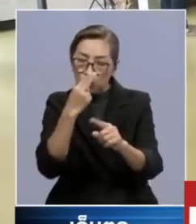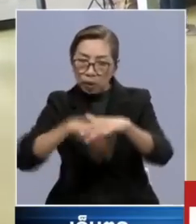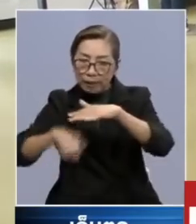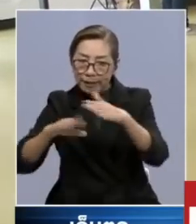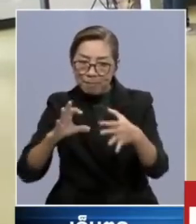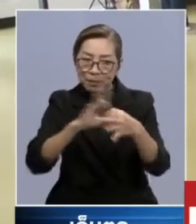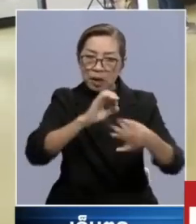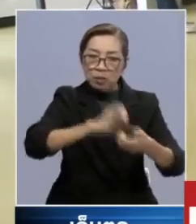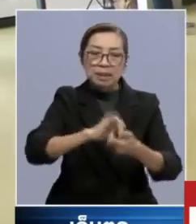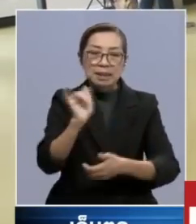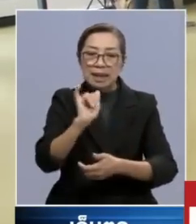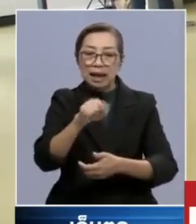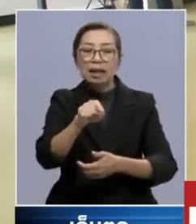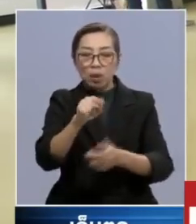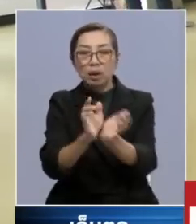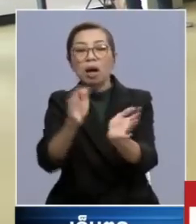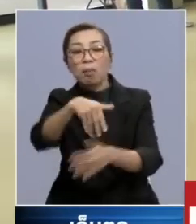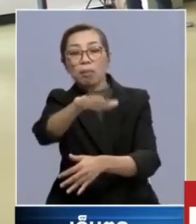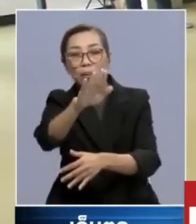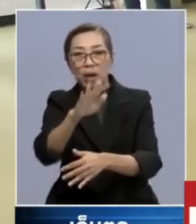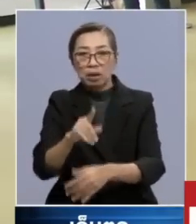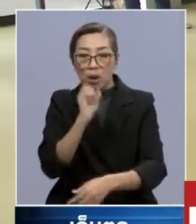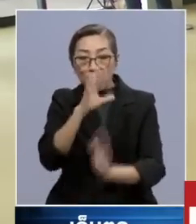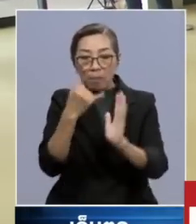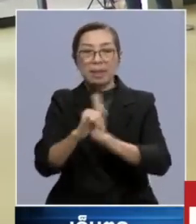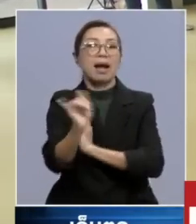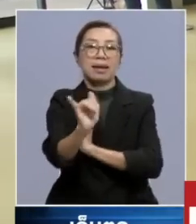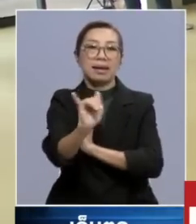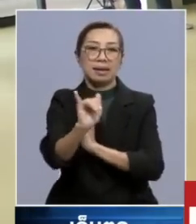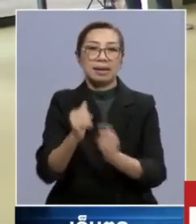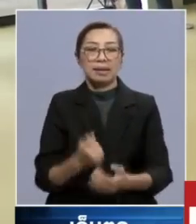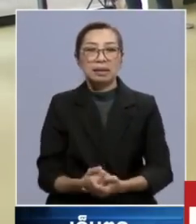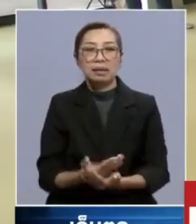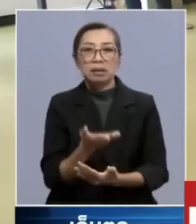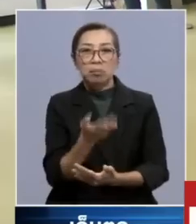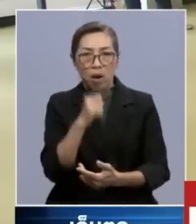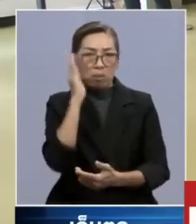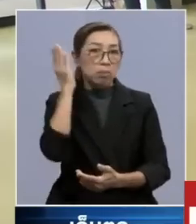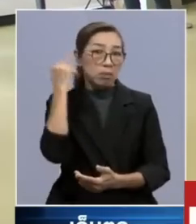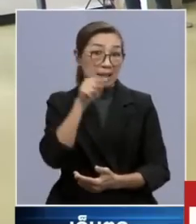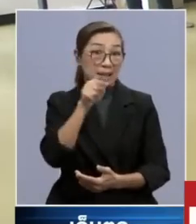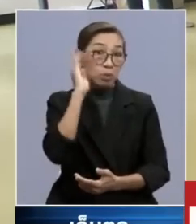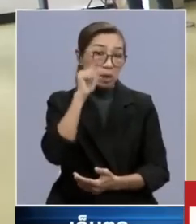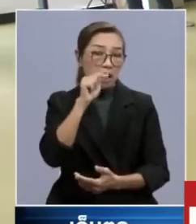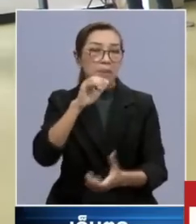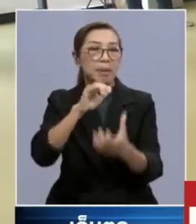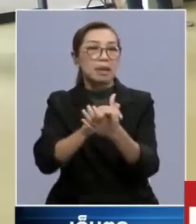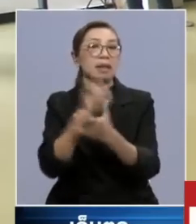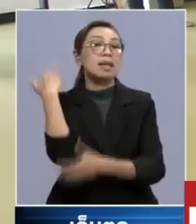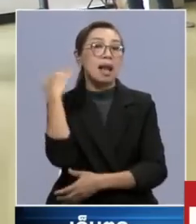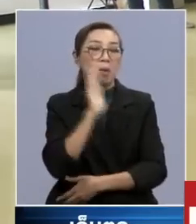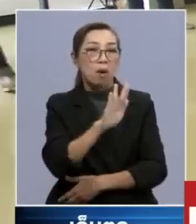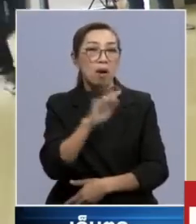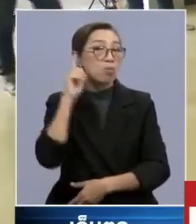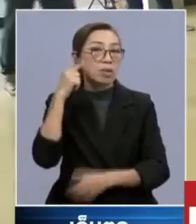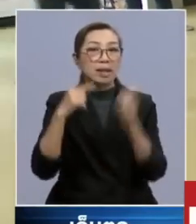ทำให้มีการปล่อยตัวแล้วก็ยังไม่ได้มีการแจ้งข้อกล่าวหาใดๆกับทางรองออฟหรือว่าอดีตสามีของแอมคนนี้นะคะแต่ให้การเป็นประโยชน์อ